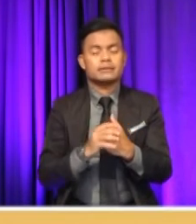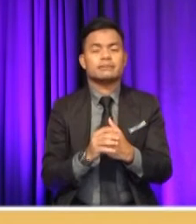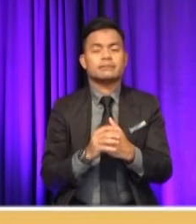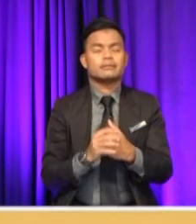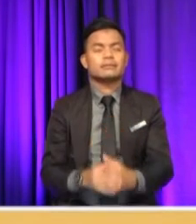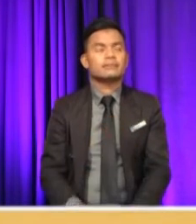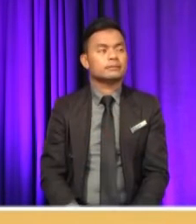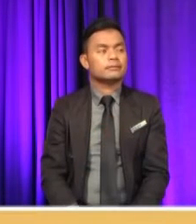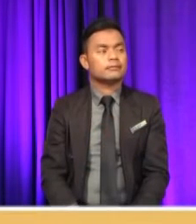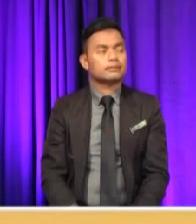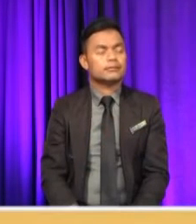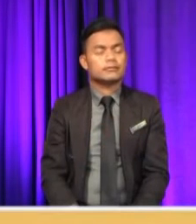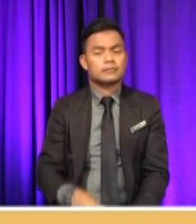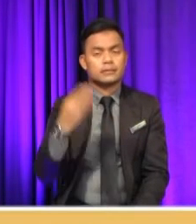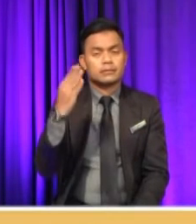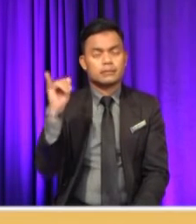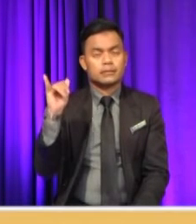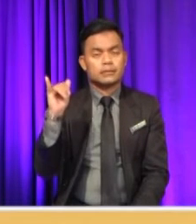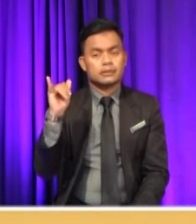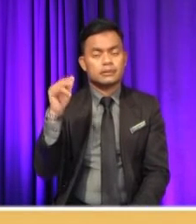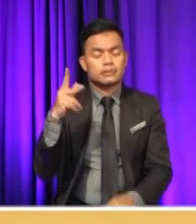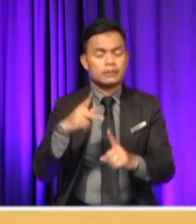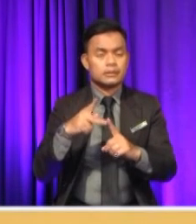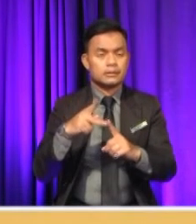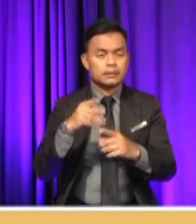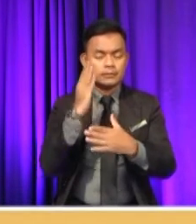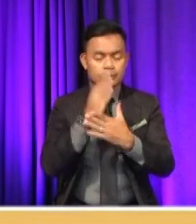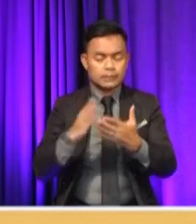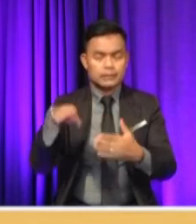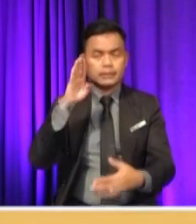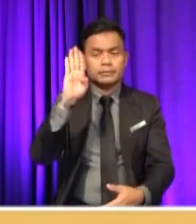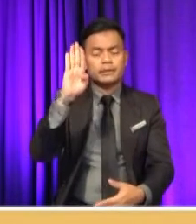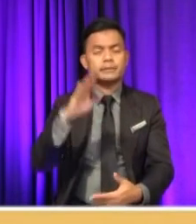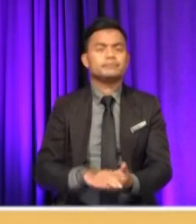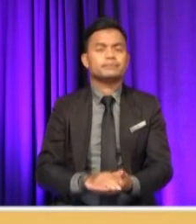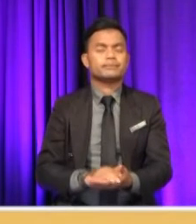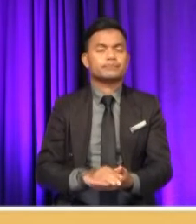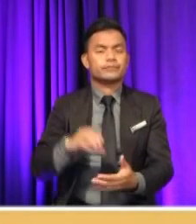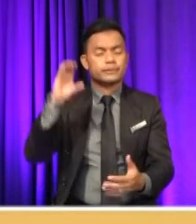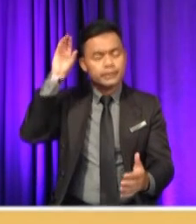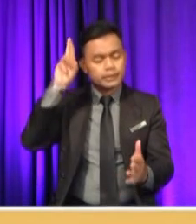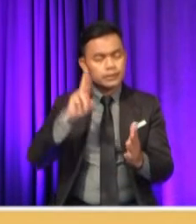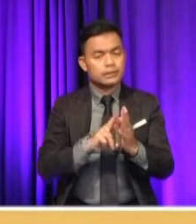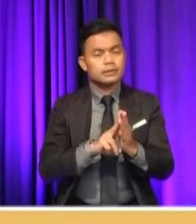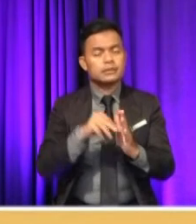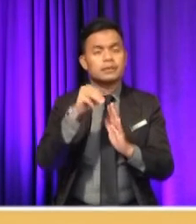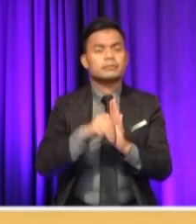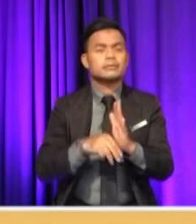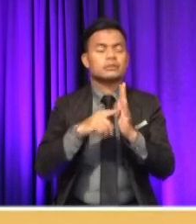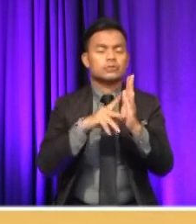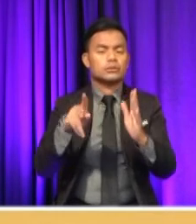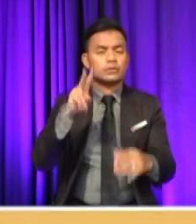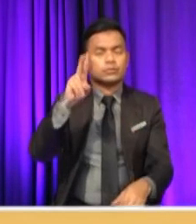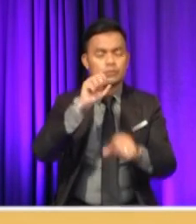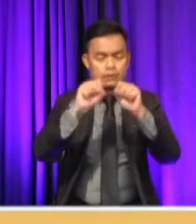Okey, ini soalan ni biasanya pada bahagian B. Okey, rajah 2 menunjukkan 2 sistem dalam kedudukan kili